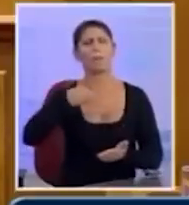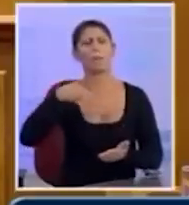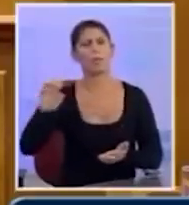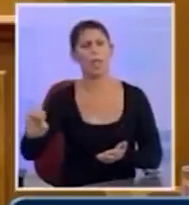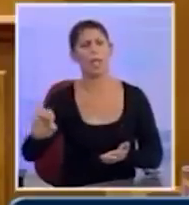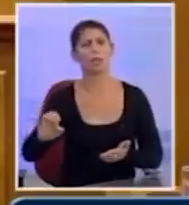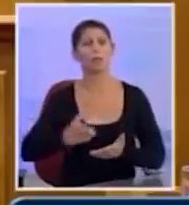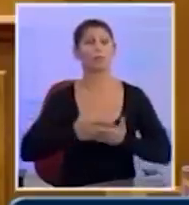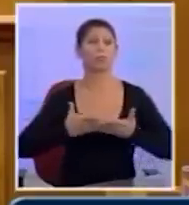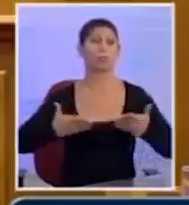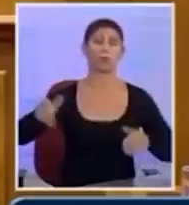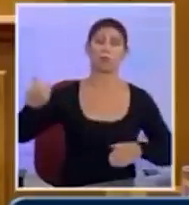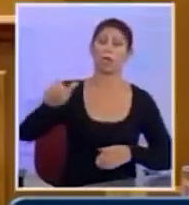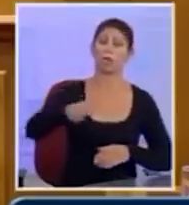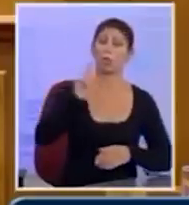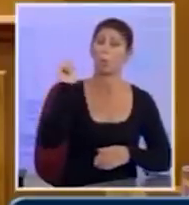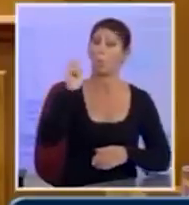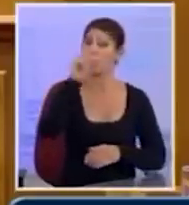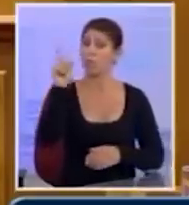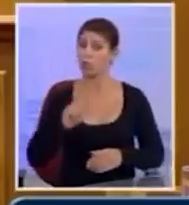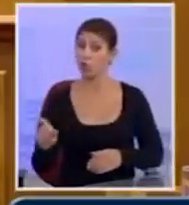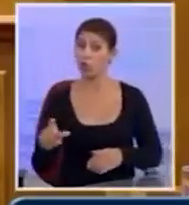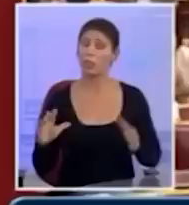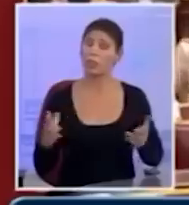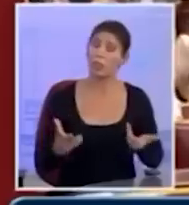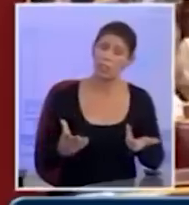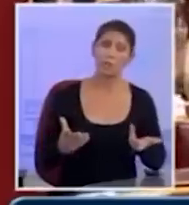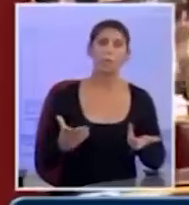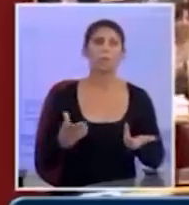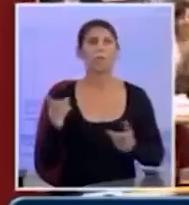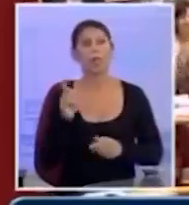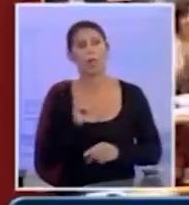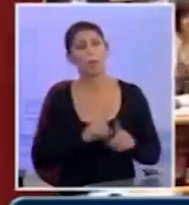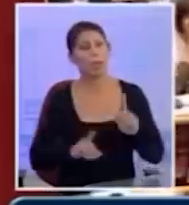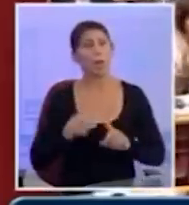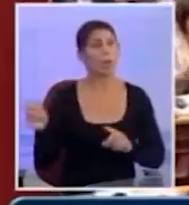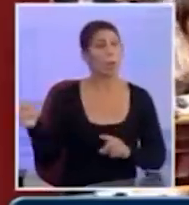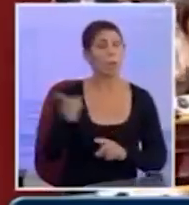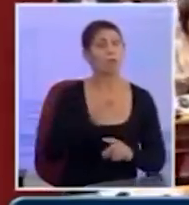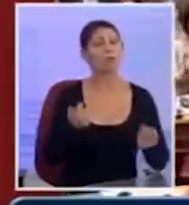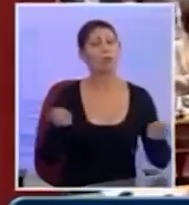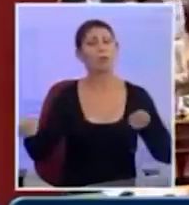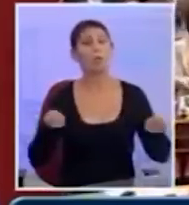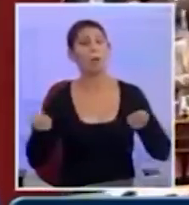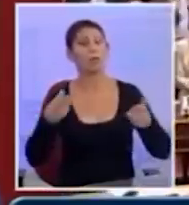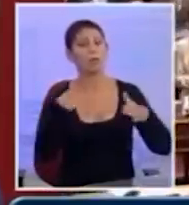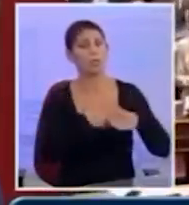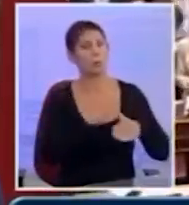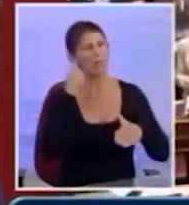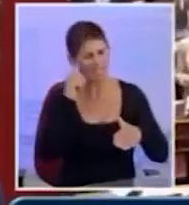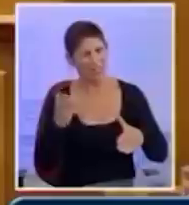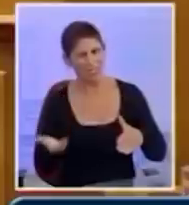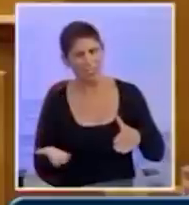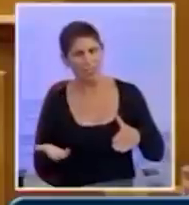ενημέρωσης, μεγαλοπαράγοντα της πολιτικής ζωής ή με κάποιον από αυτούς που κάνουν κουμάντο στις τράπεζες. Και ξέρετε